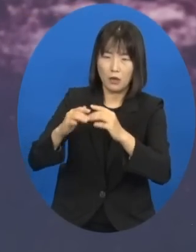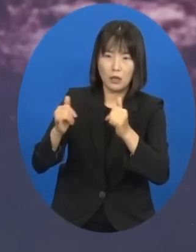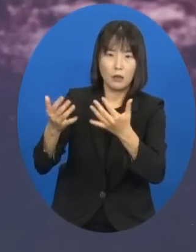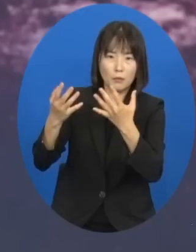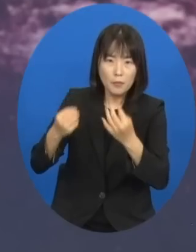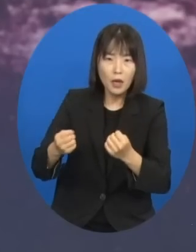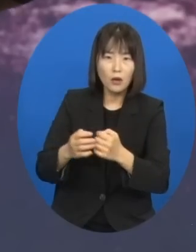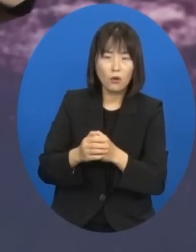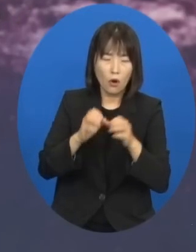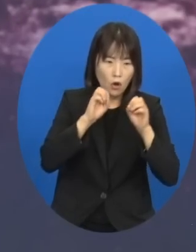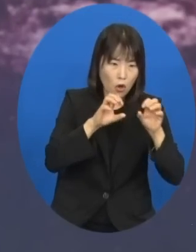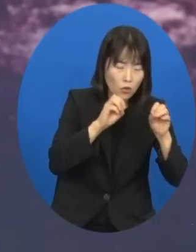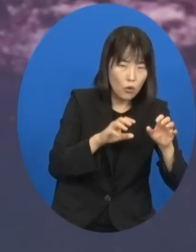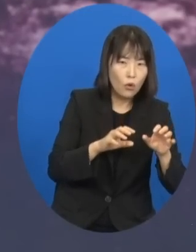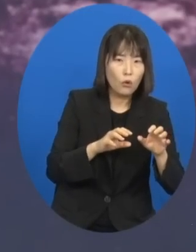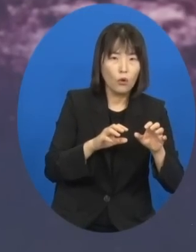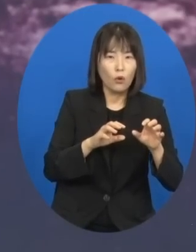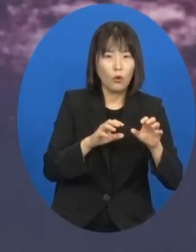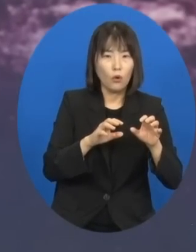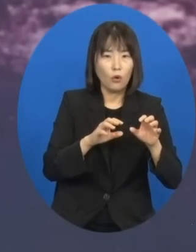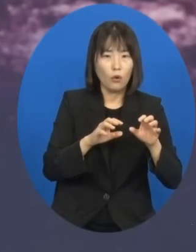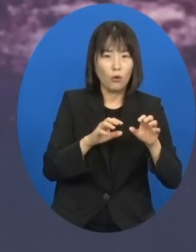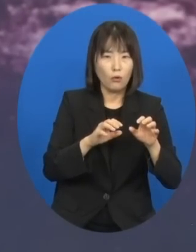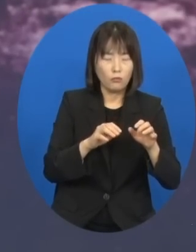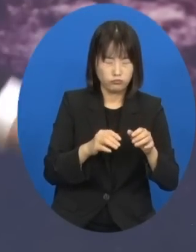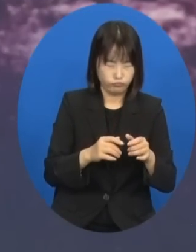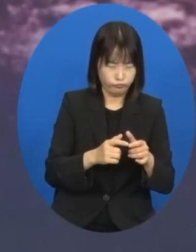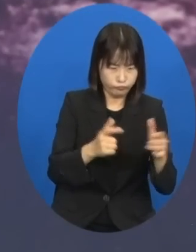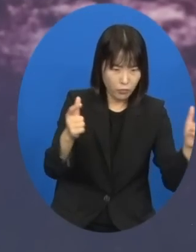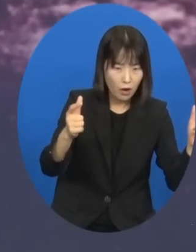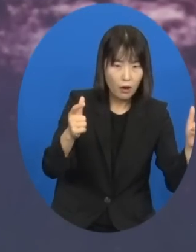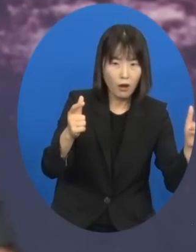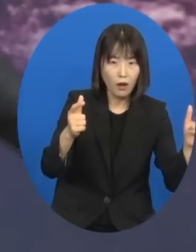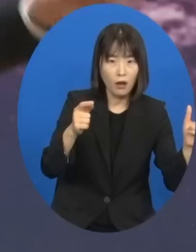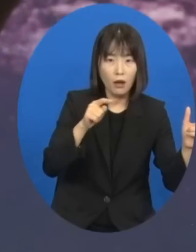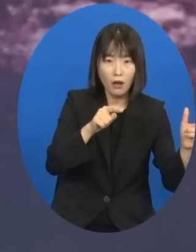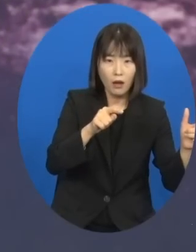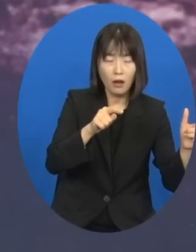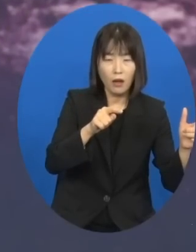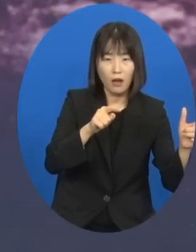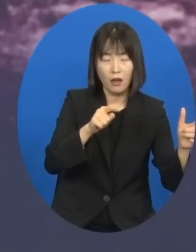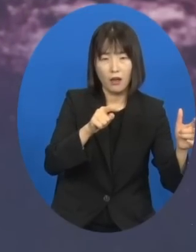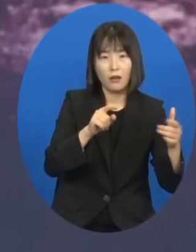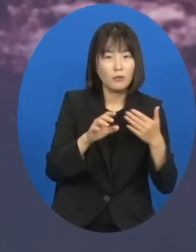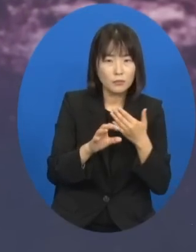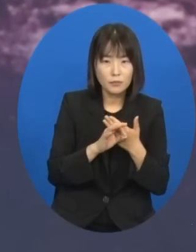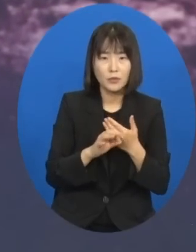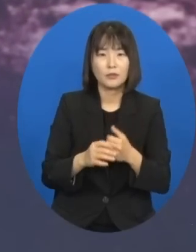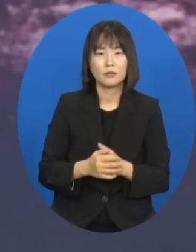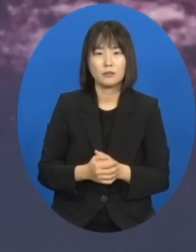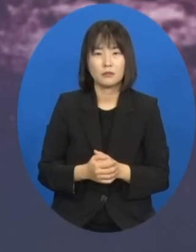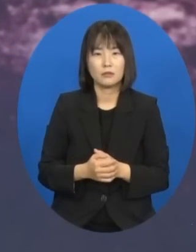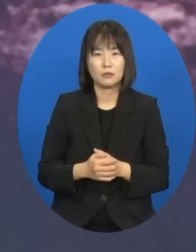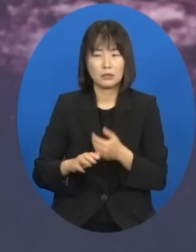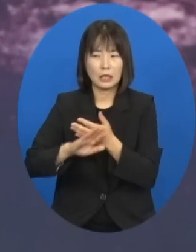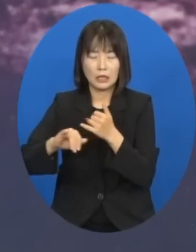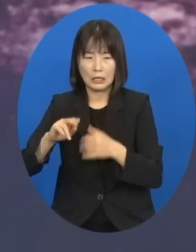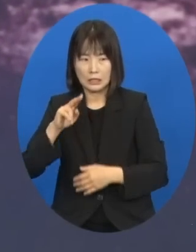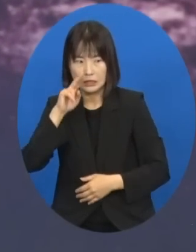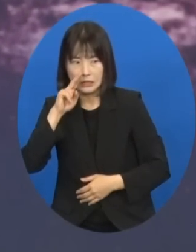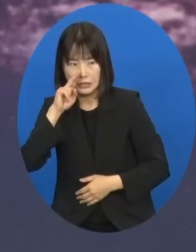전도 한다 그러고 단기 선도 너무 놀랄 정도로 막 풍년이 일어나잖아요. 그럼 어떤 일이 벌어지느냐? 시기가